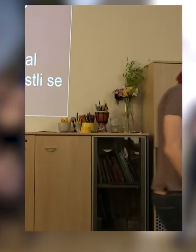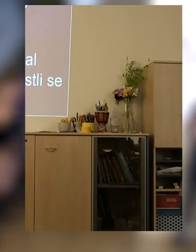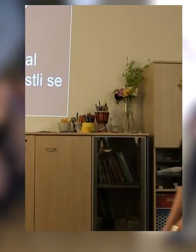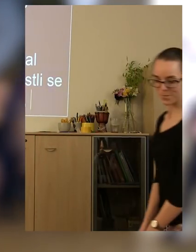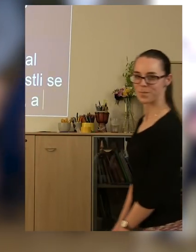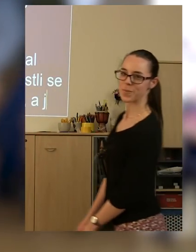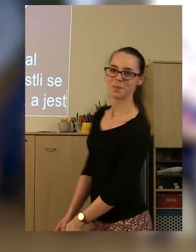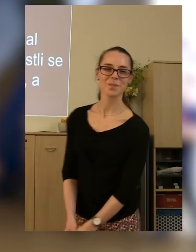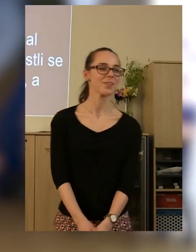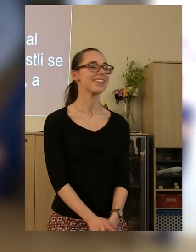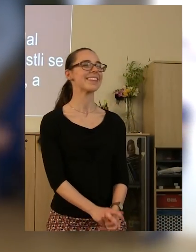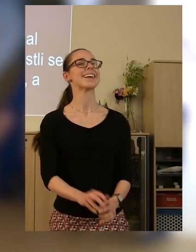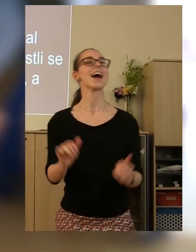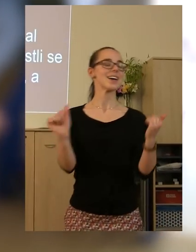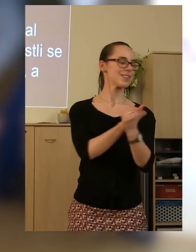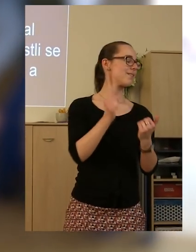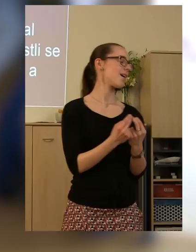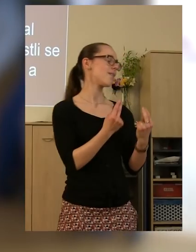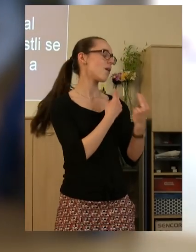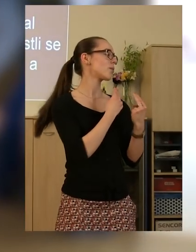Už nebudu opakovat to od dnešní otázky.